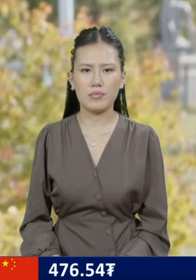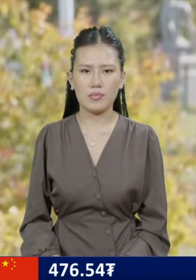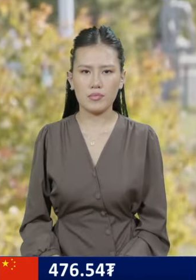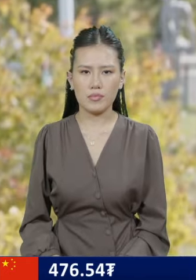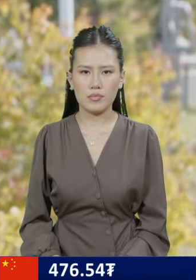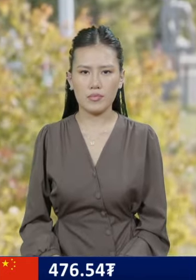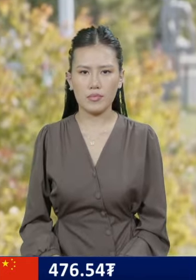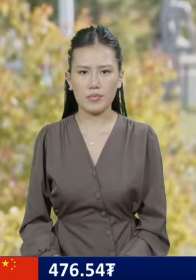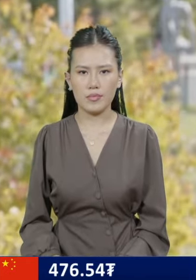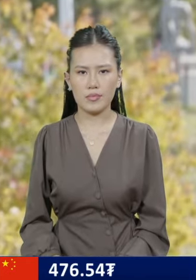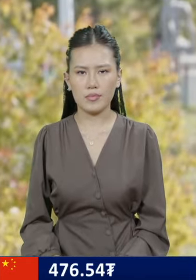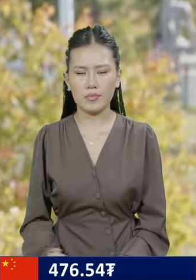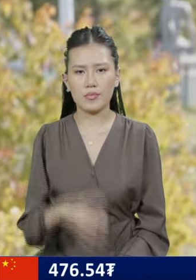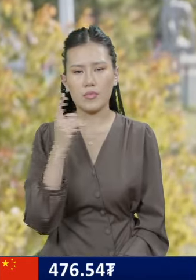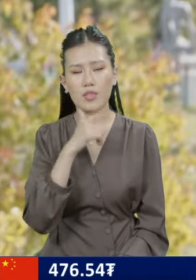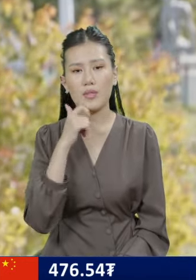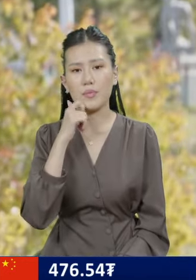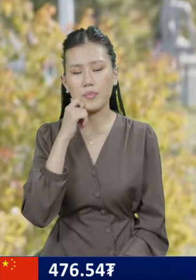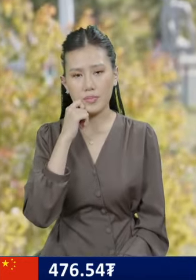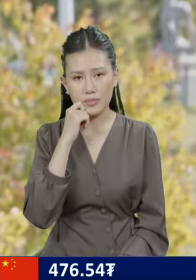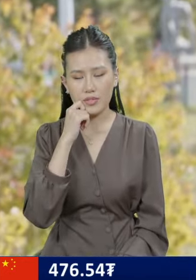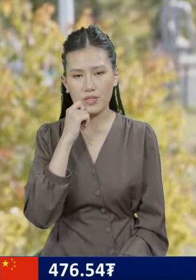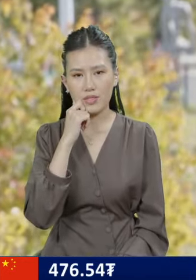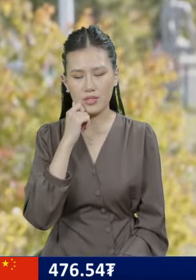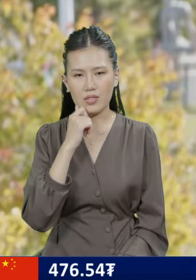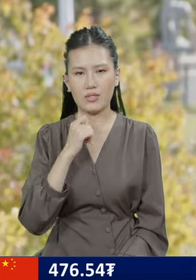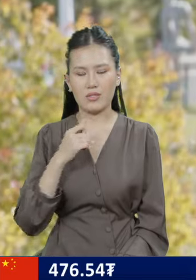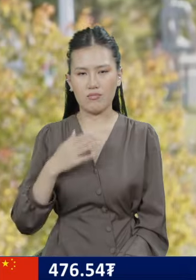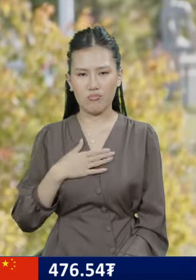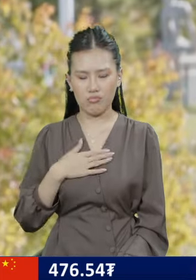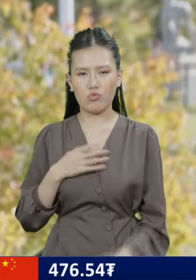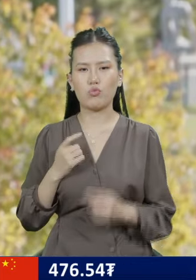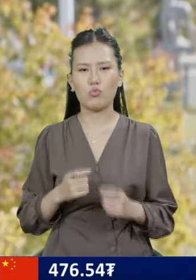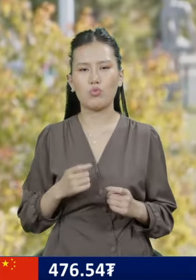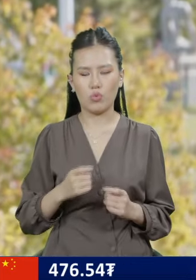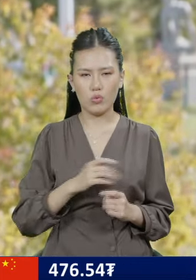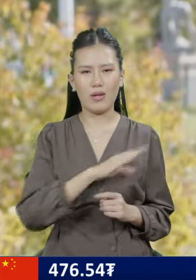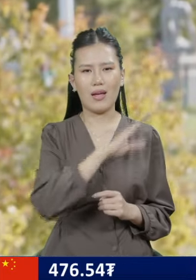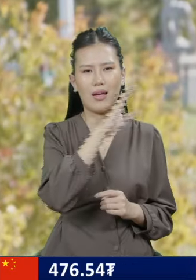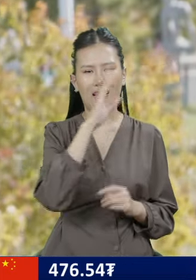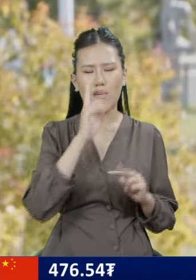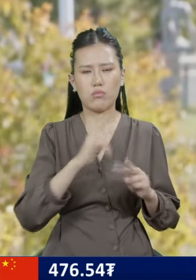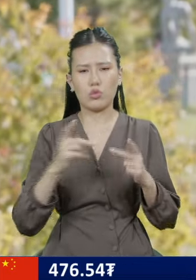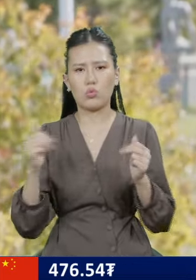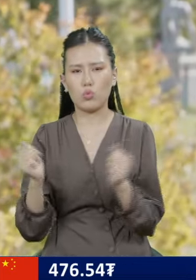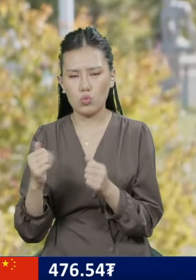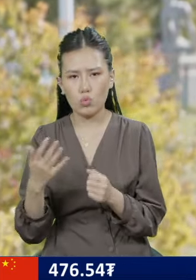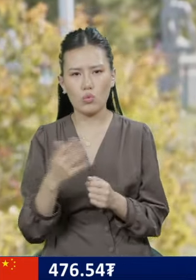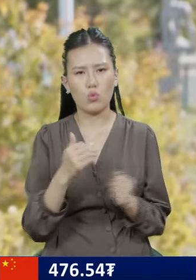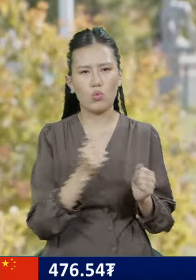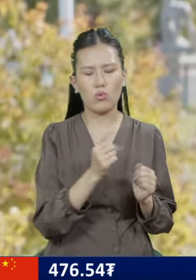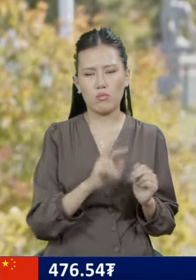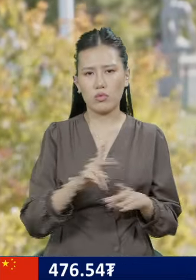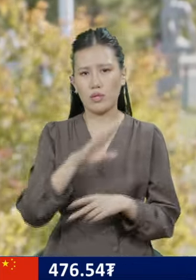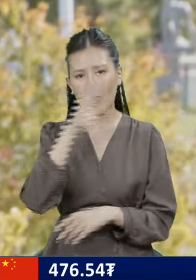Ер нь олвол бие организм температур өөрчлөгдөх болгонд яадаг вэ гэхэлээр юм стресс